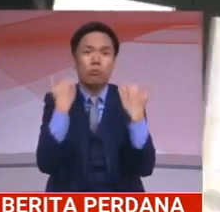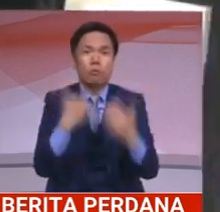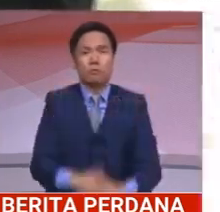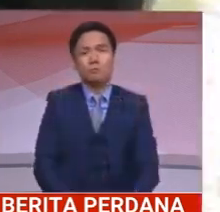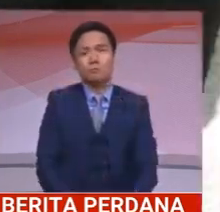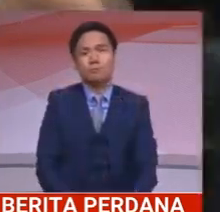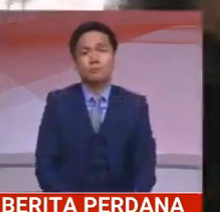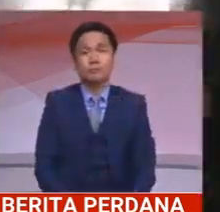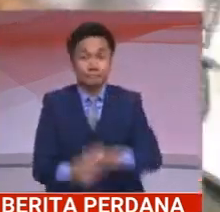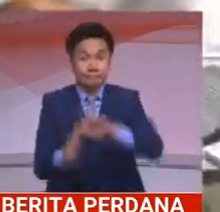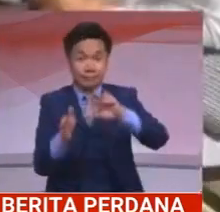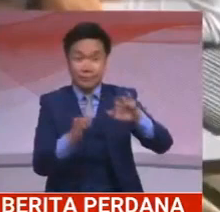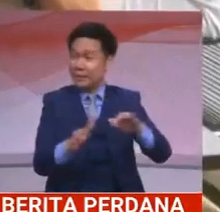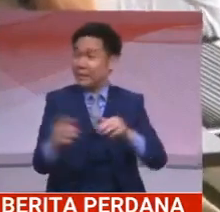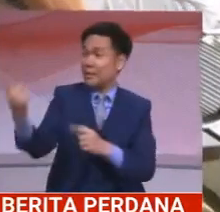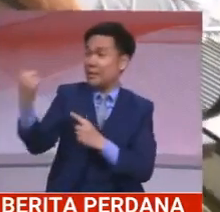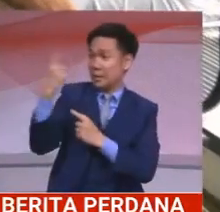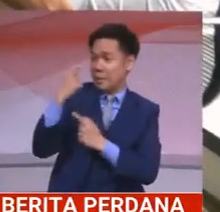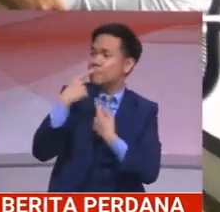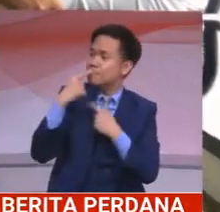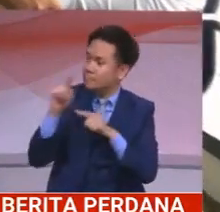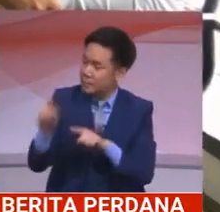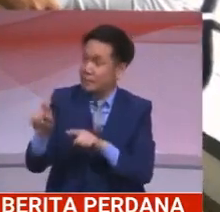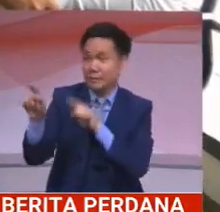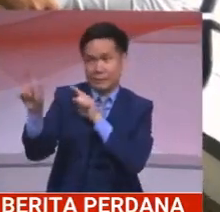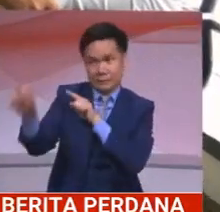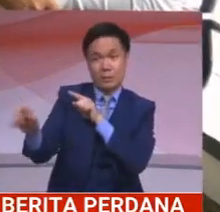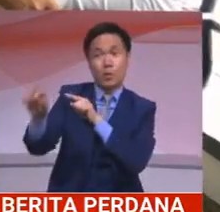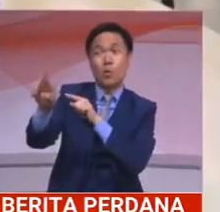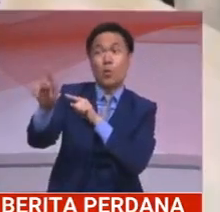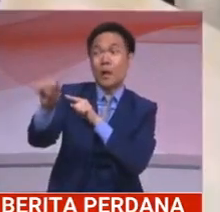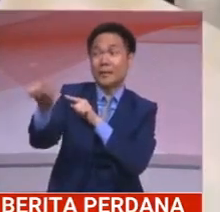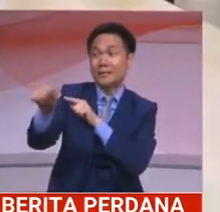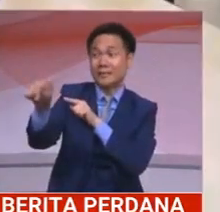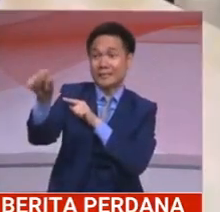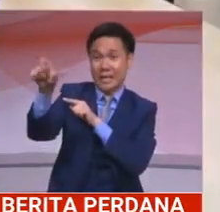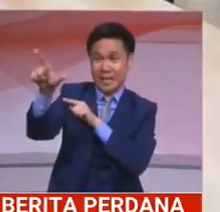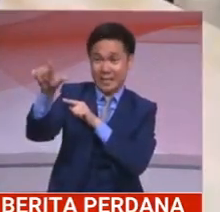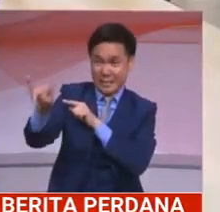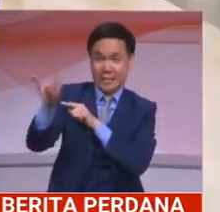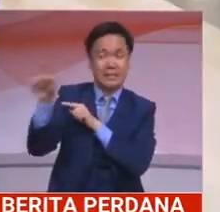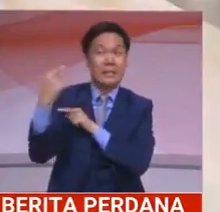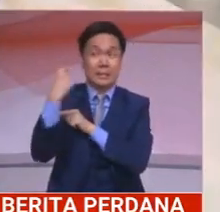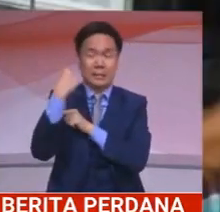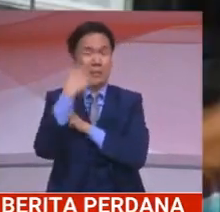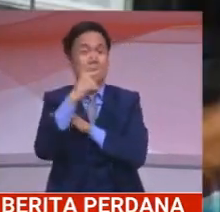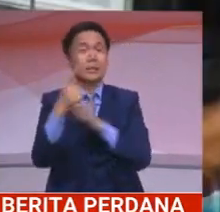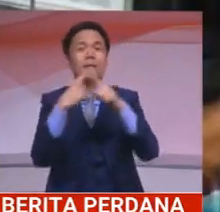Beliau menjawab pertanyaan Senator Datuk Razali Idris di Dewan Negara.